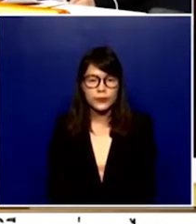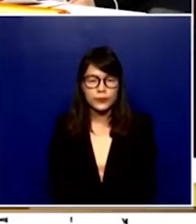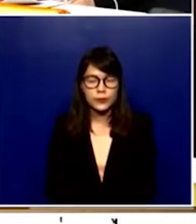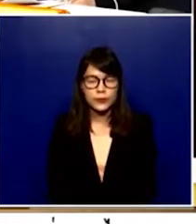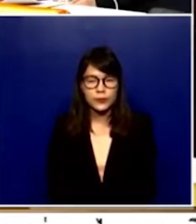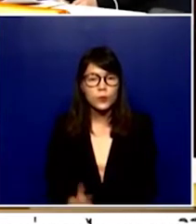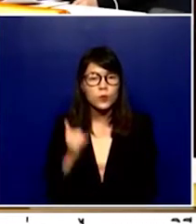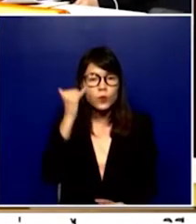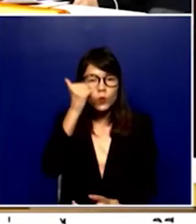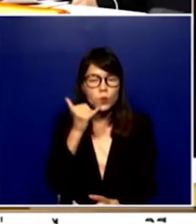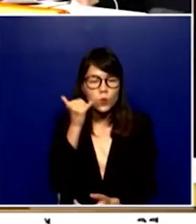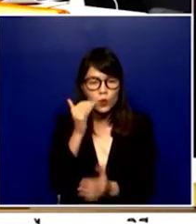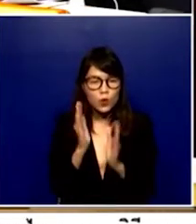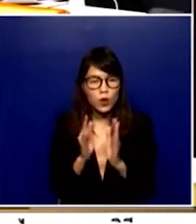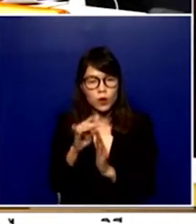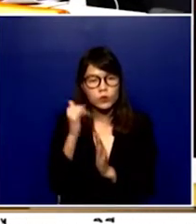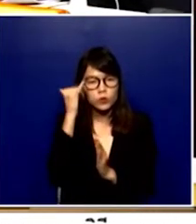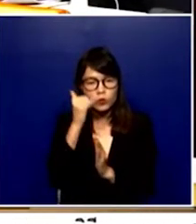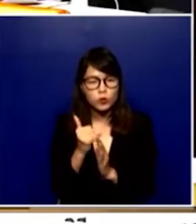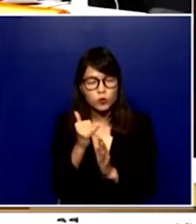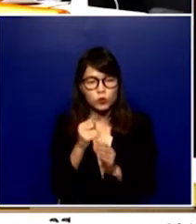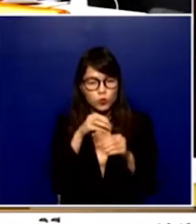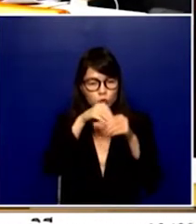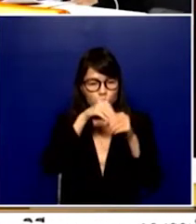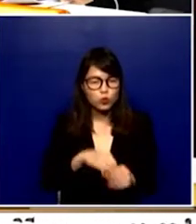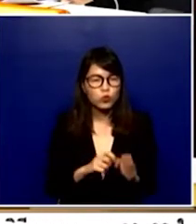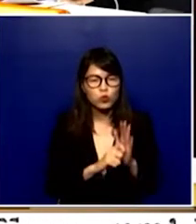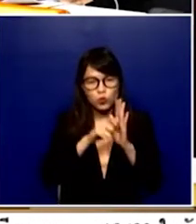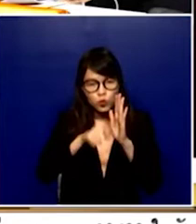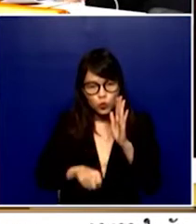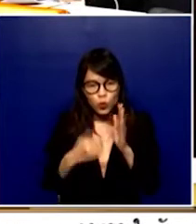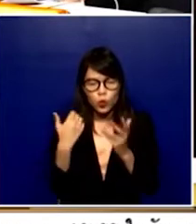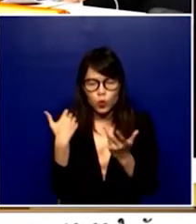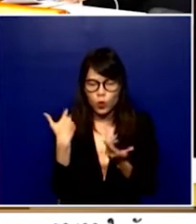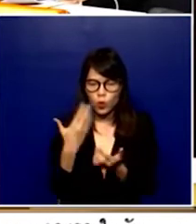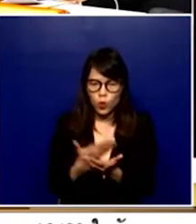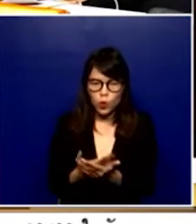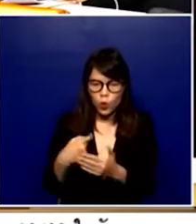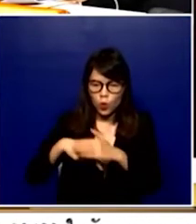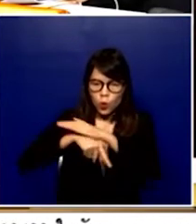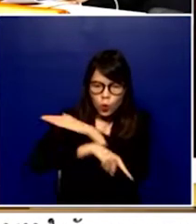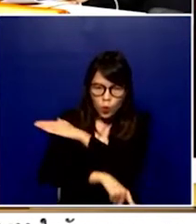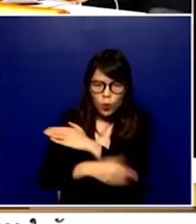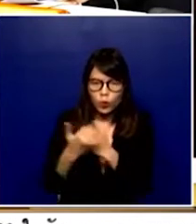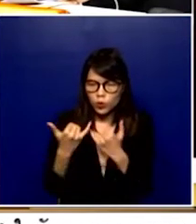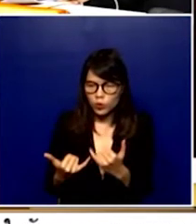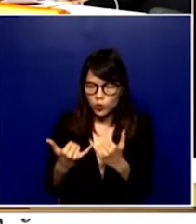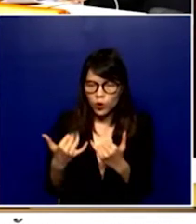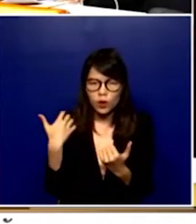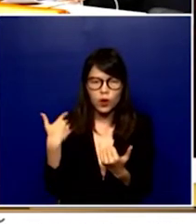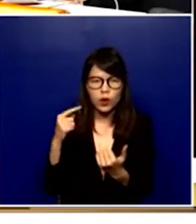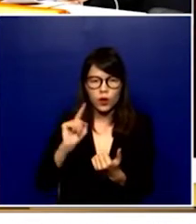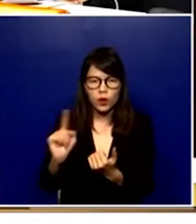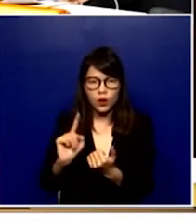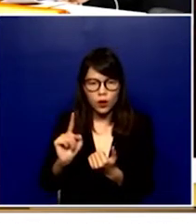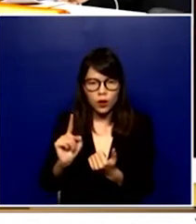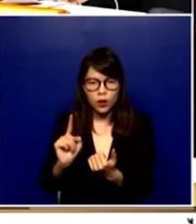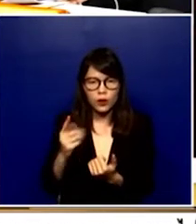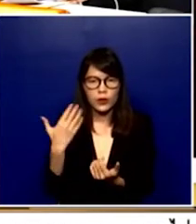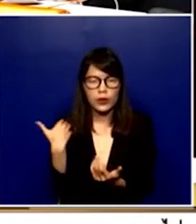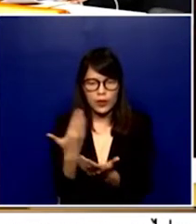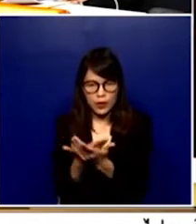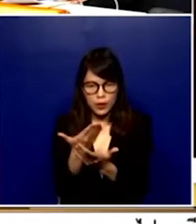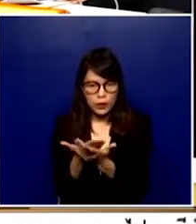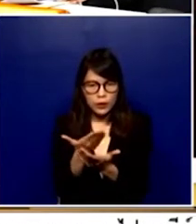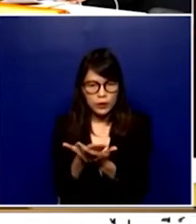คุยายไวชลาHuh、โคระซะ่ะ โดนกลมบญชีกาง โนหนวยรชกาลกำลงล่ายบี้เรีกเงินคืน